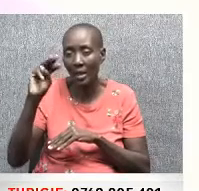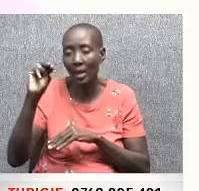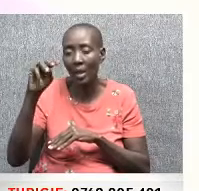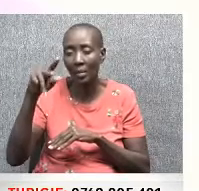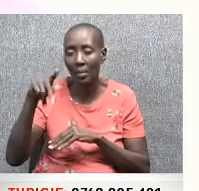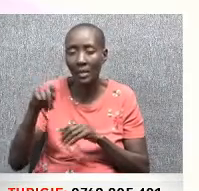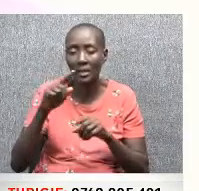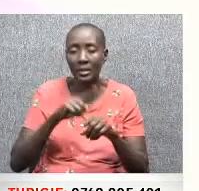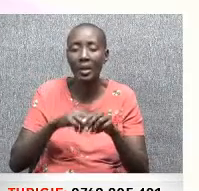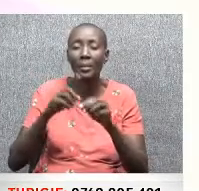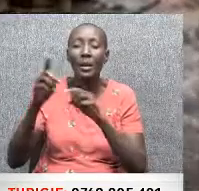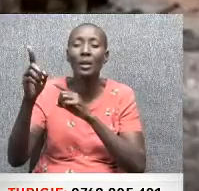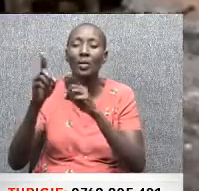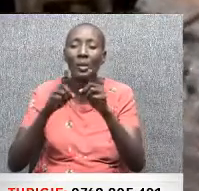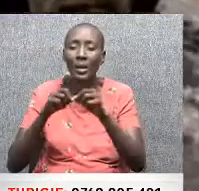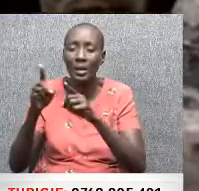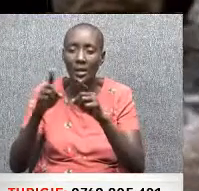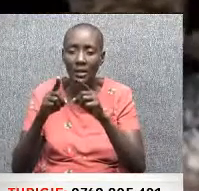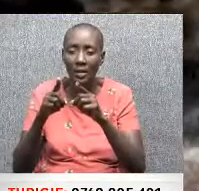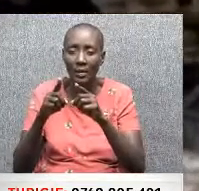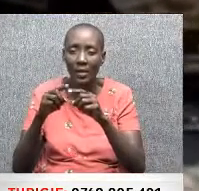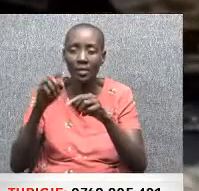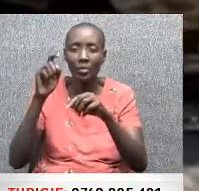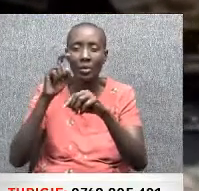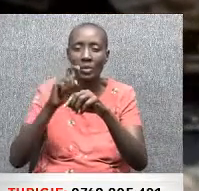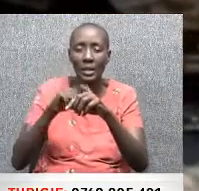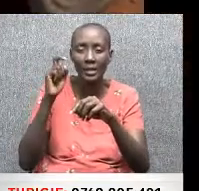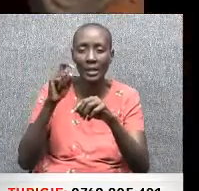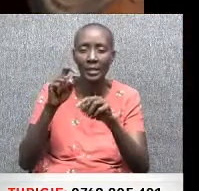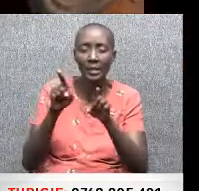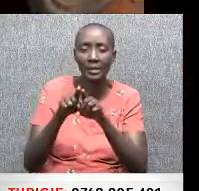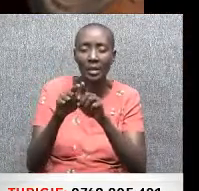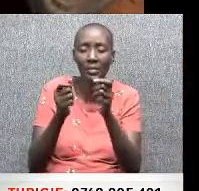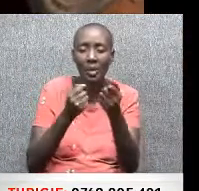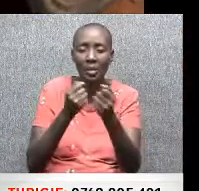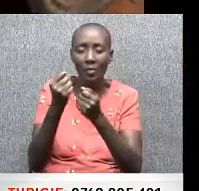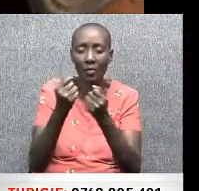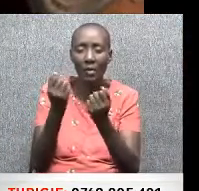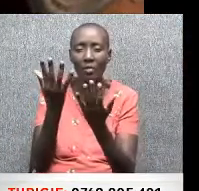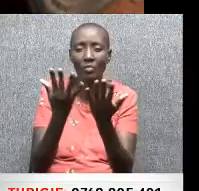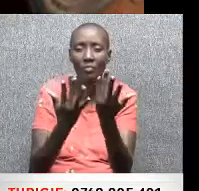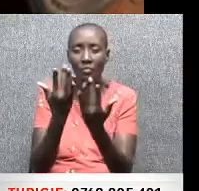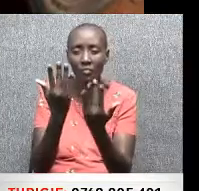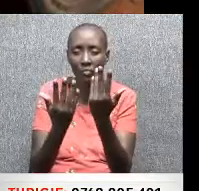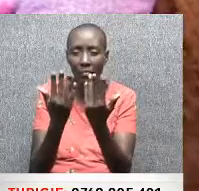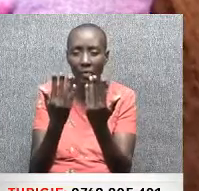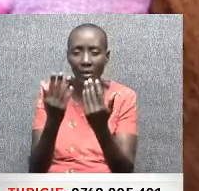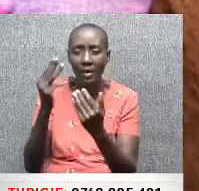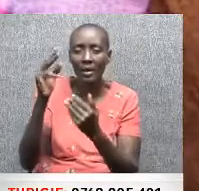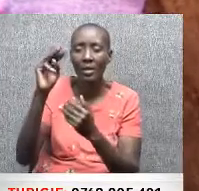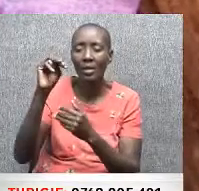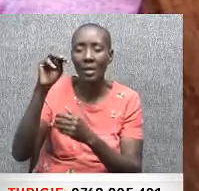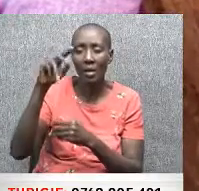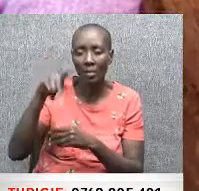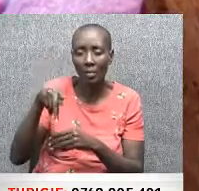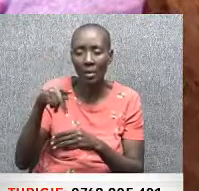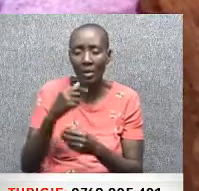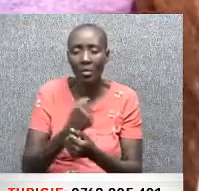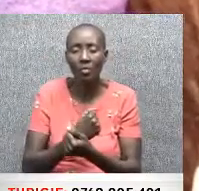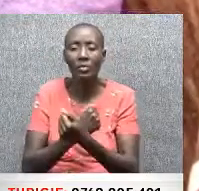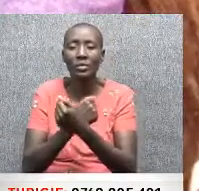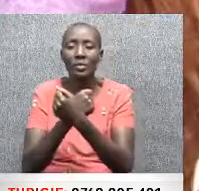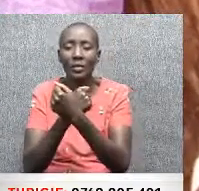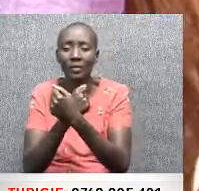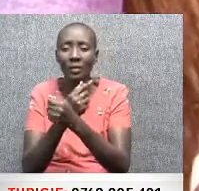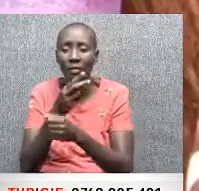ya Masalale hapo jana na gari lake kuteketezwa. Mbunge huyu aliweza kunusuriwa na maafisa wa polisi na